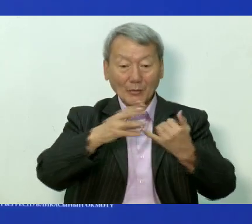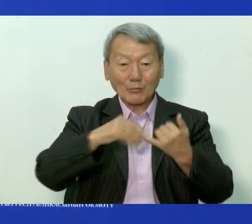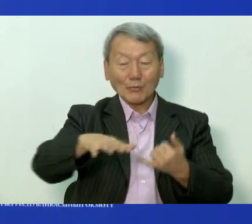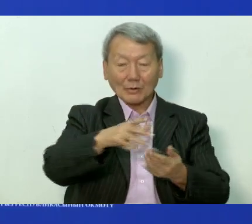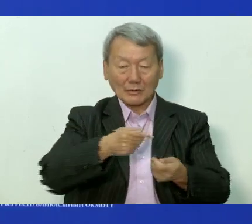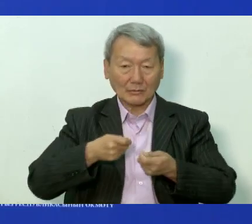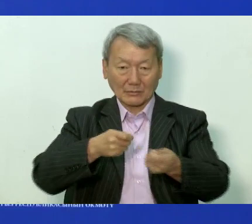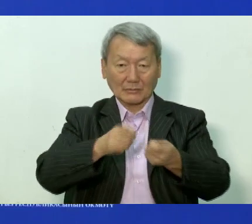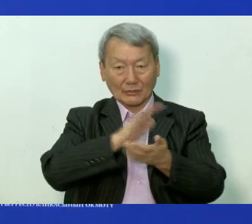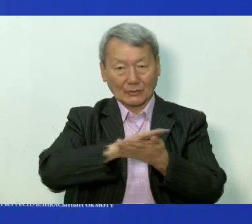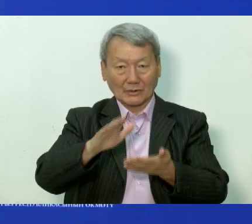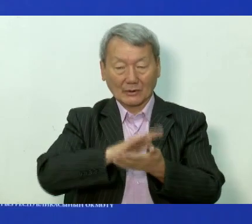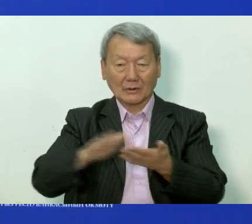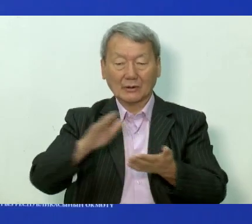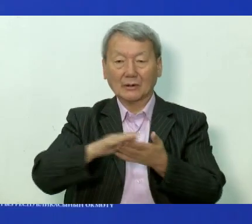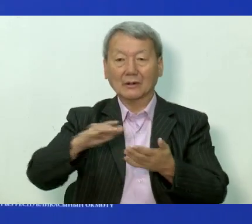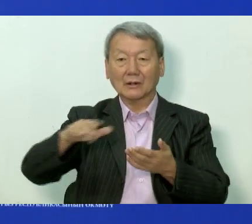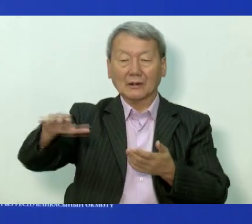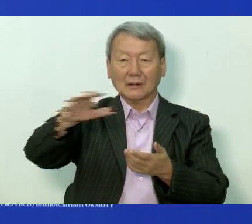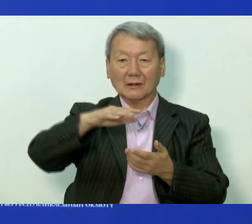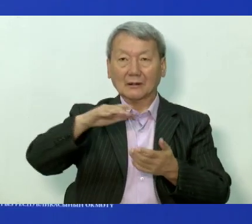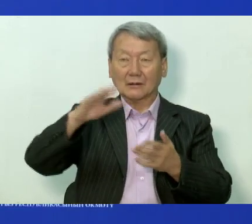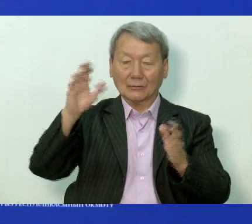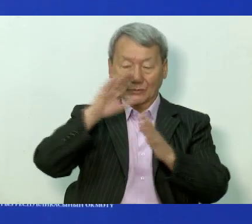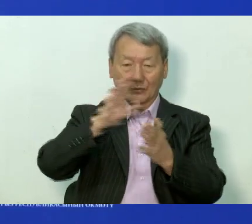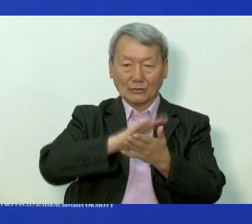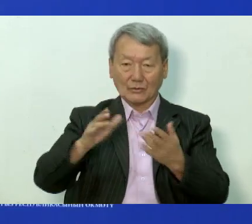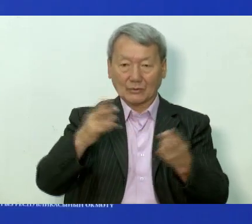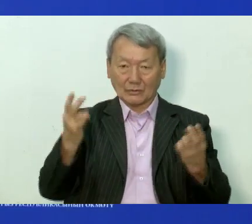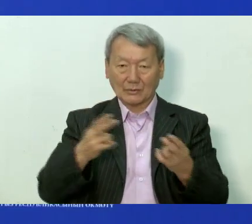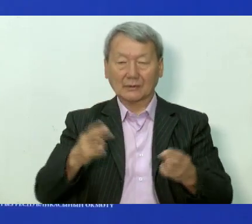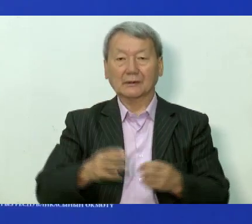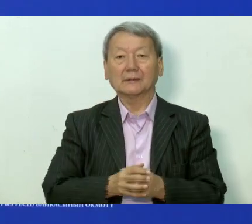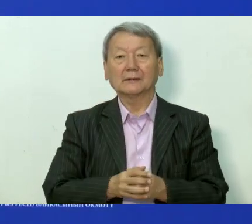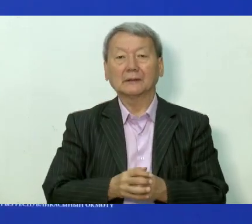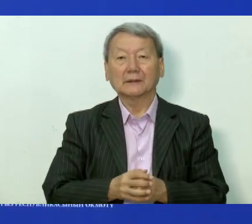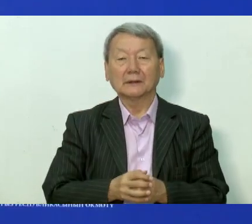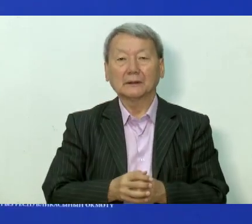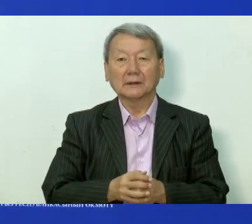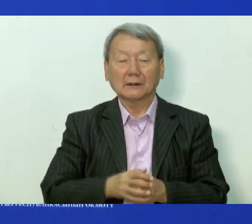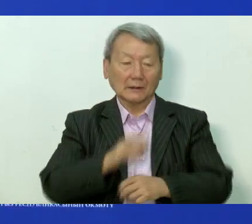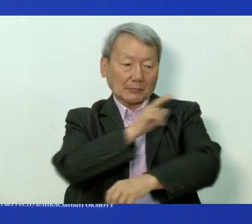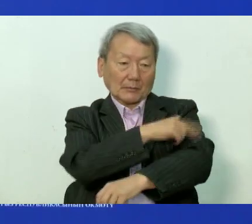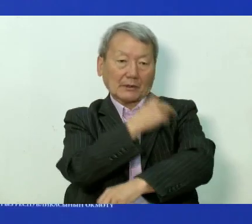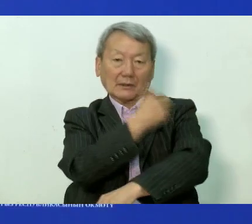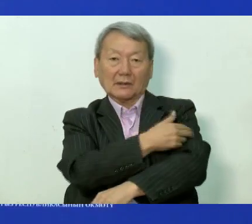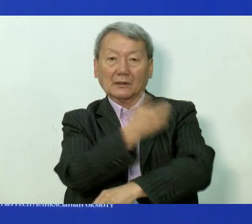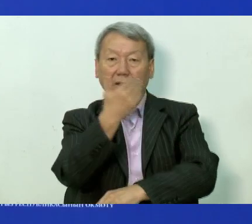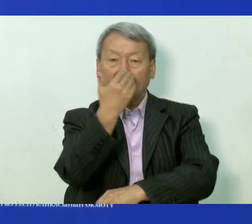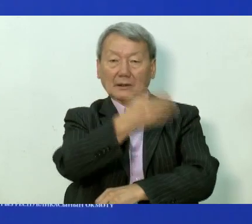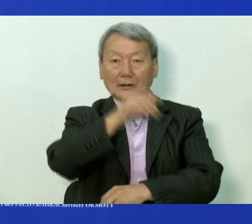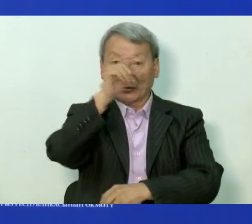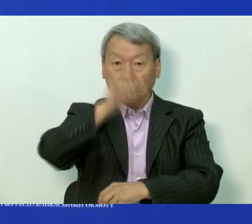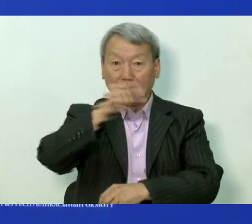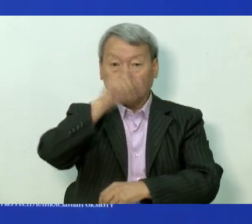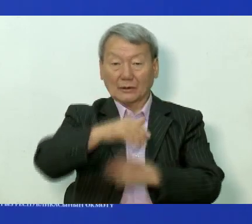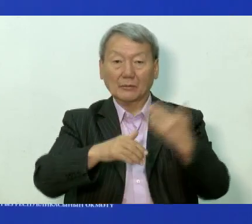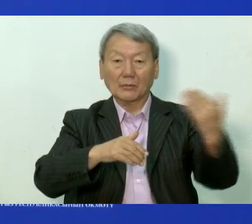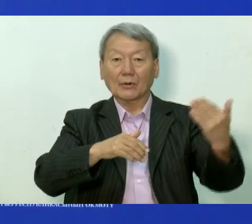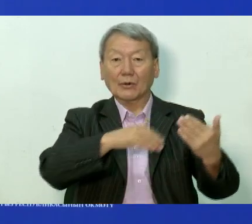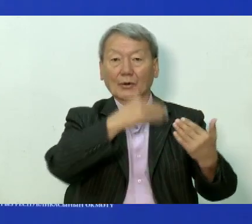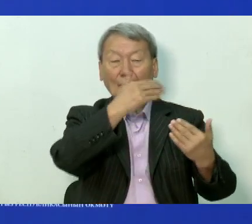түрі жана бөлмелерді желдетті түрі абзелі. Медисиналық қызматкерлерден